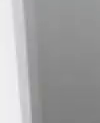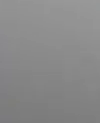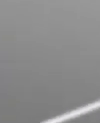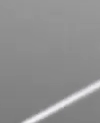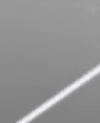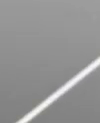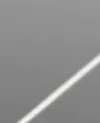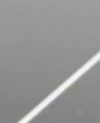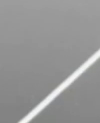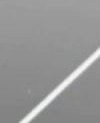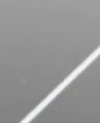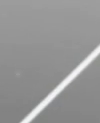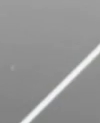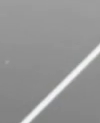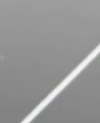hai hai